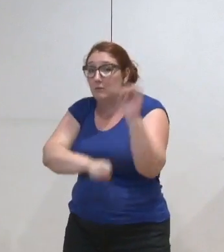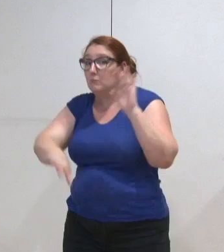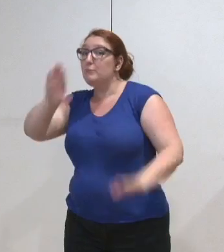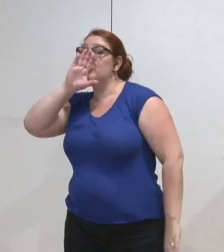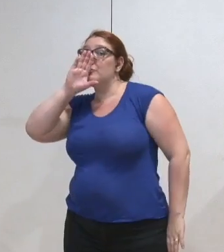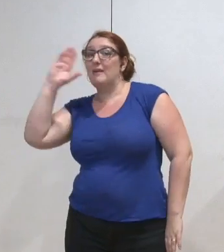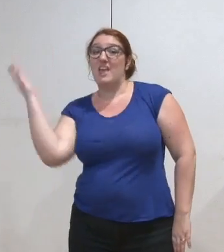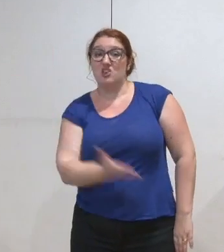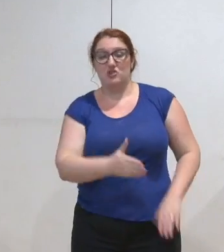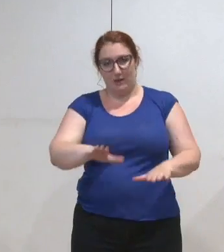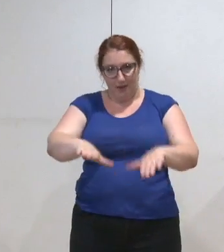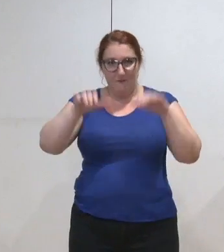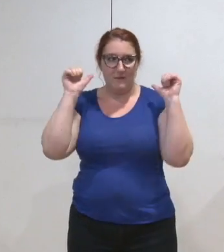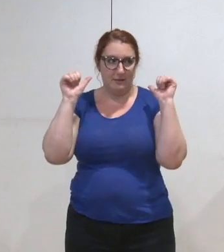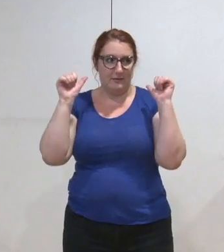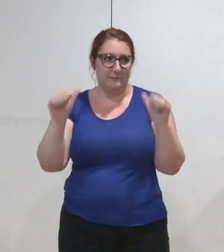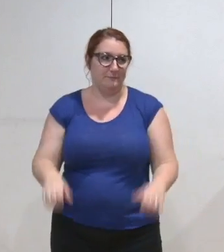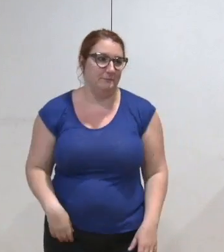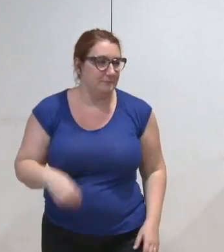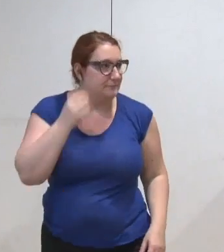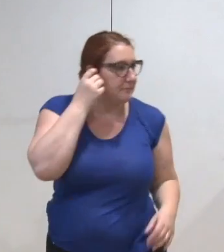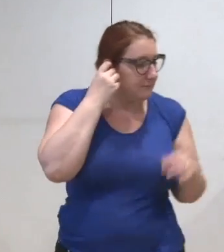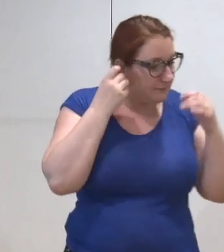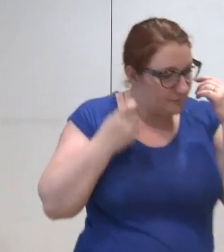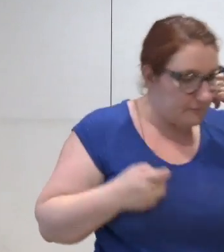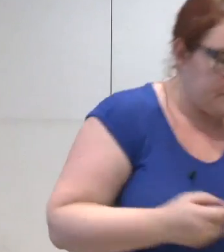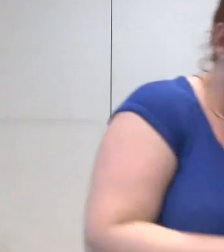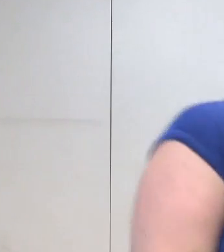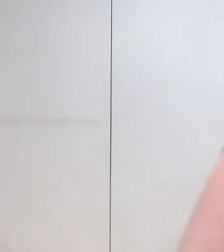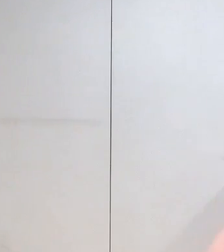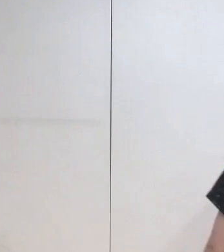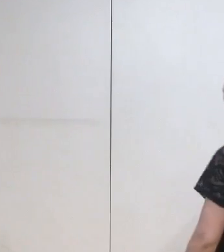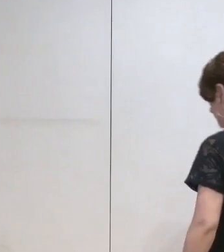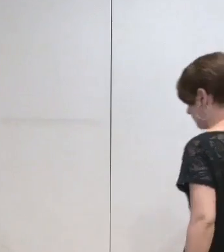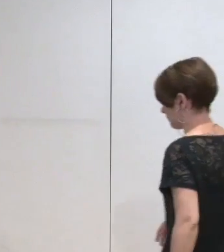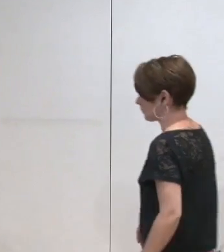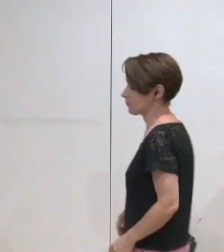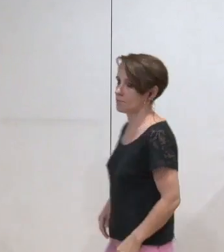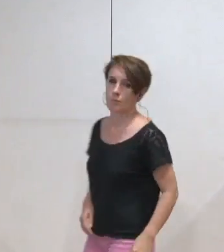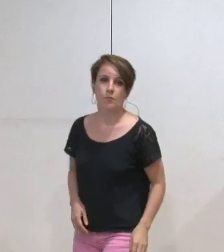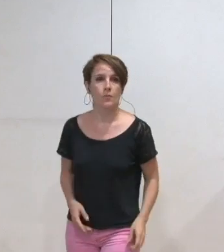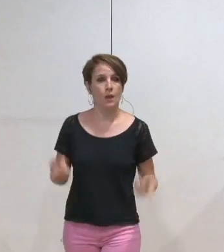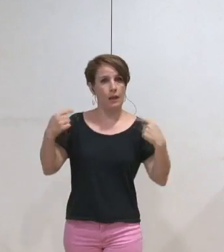circulaire parlait d'anticiper et d'accompagner les opérations d'évacuation c'est ce que demande